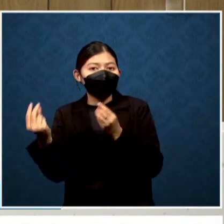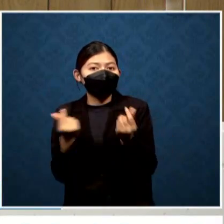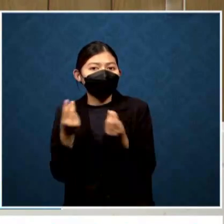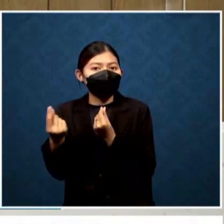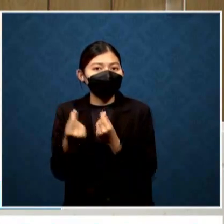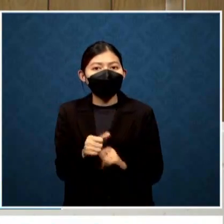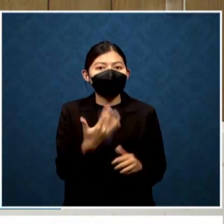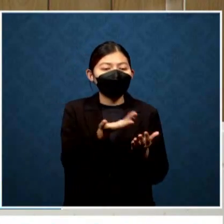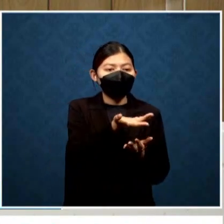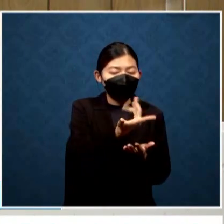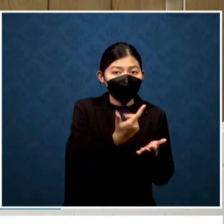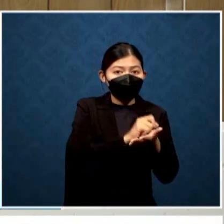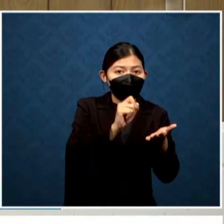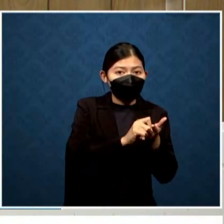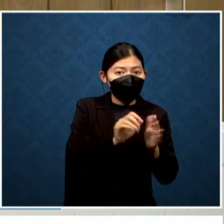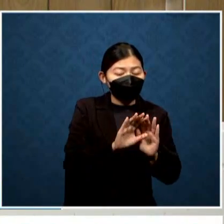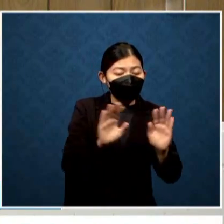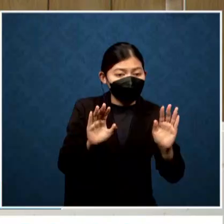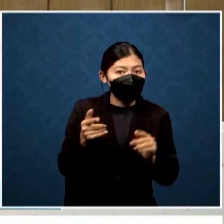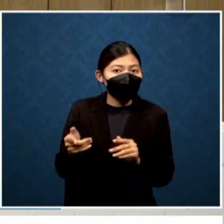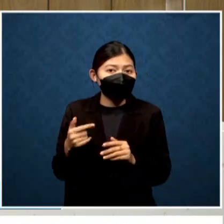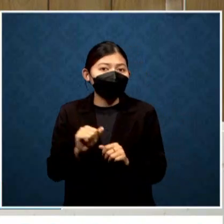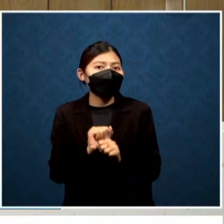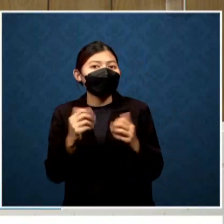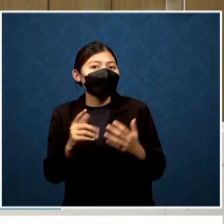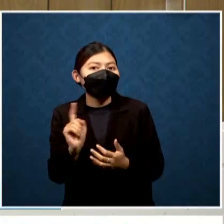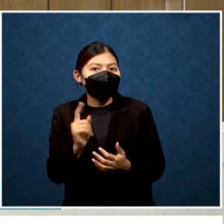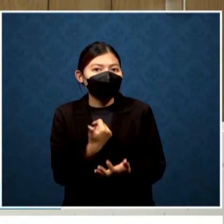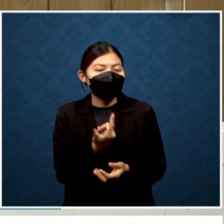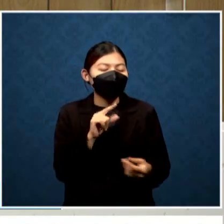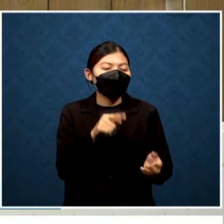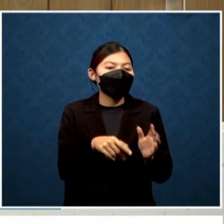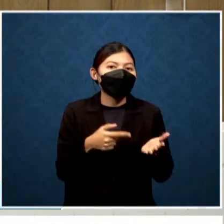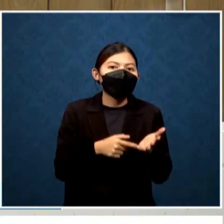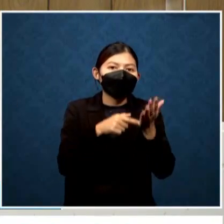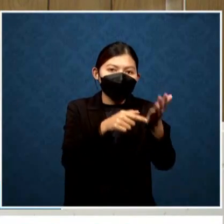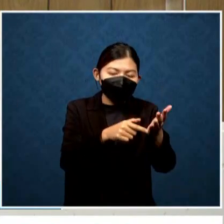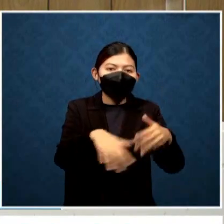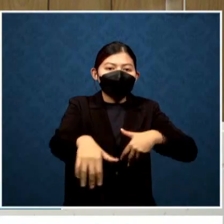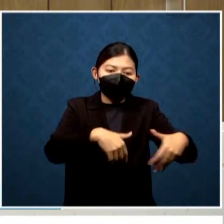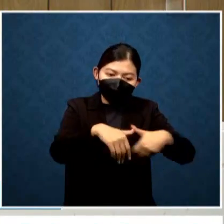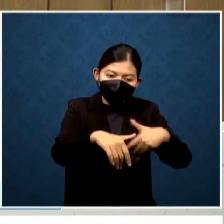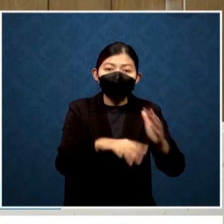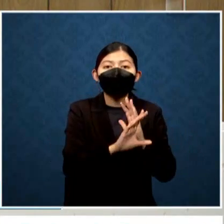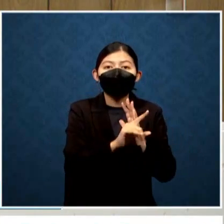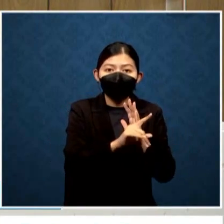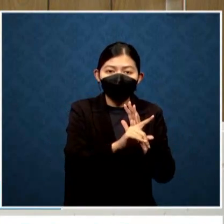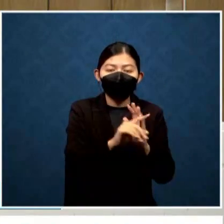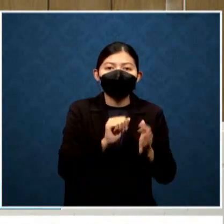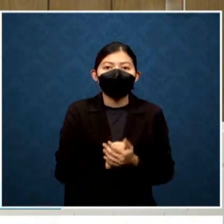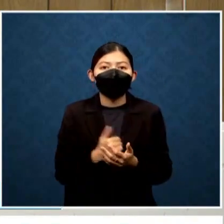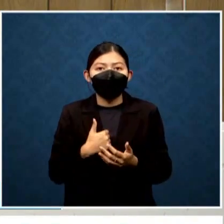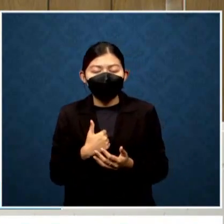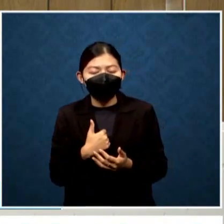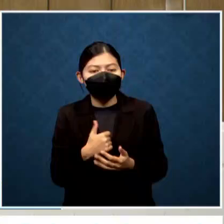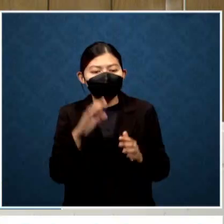าตเนี่ยเขาขออนุญาตจากท้องถิ่นท้องถิ่นก็จะเป็นองค์กรรูปแบบหนึ่งที่เราชอบพูดเราคงจะรู้จักว่าเป็นการกระจายอำน